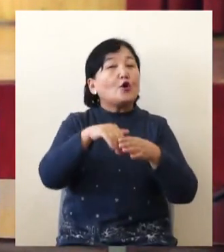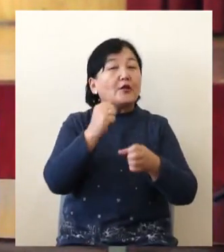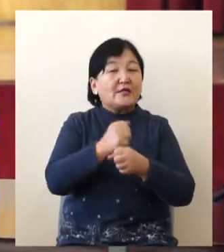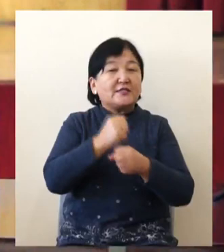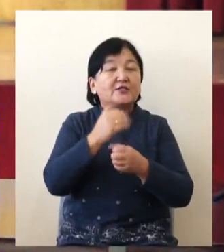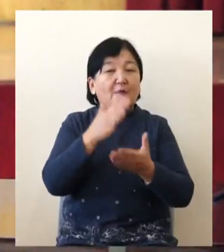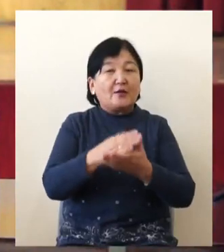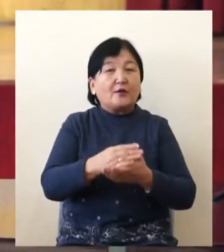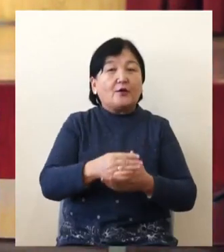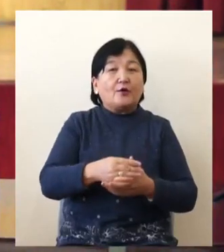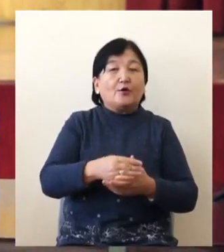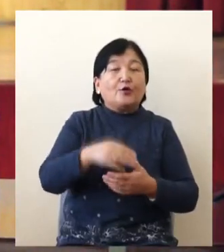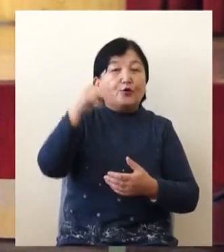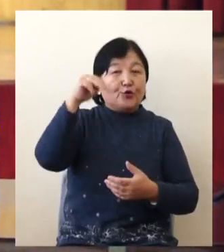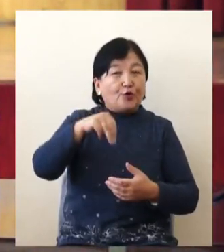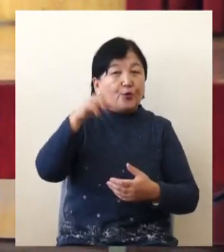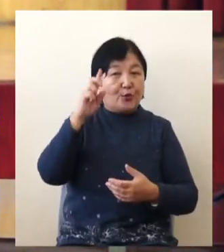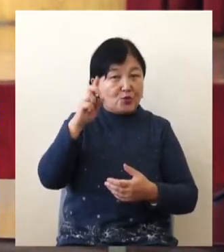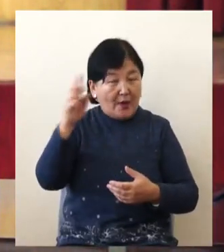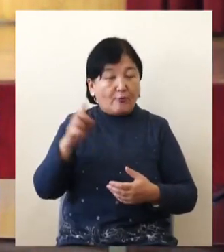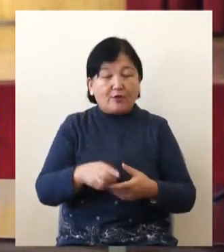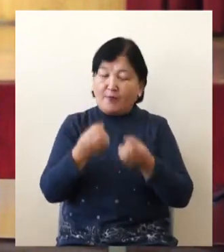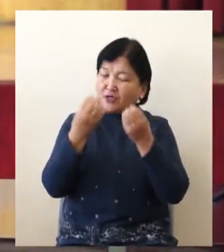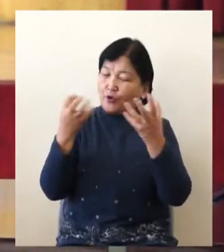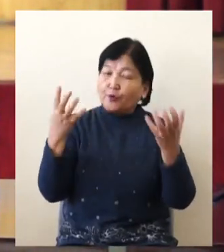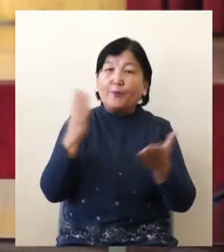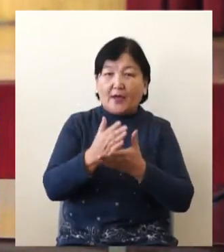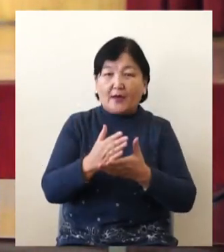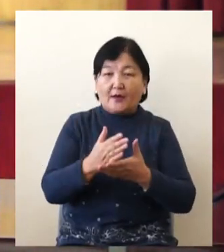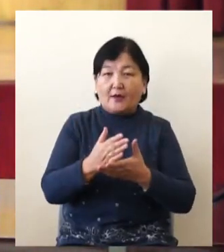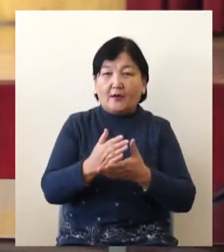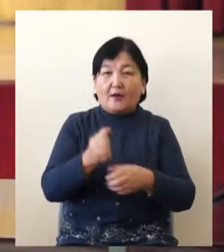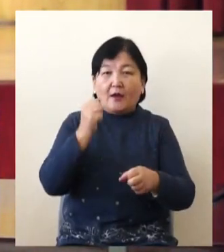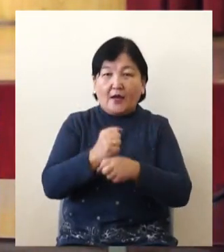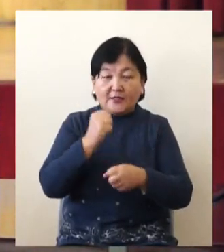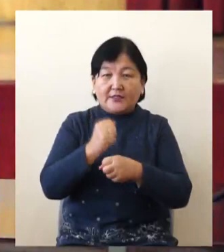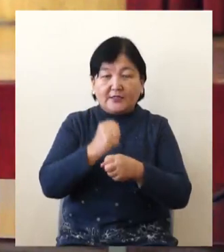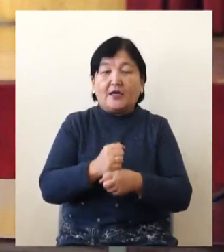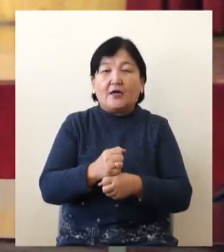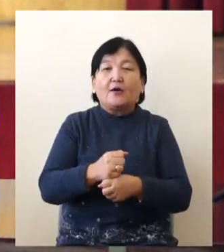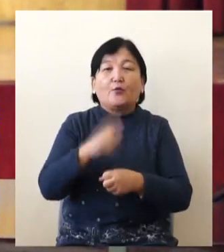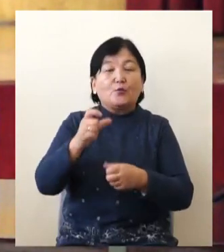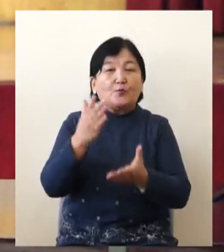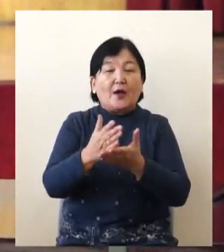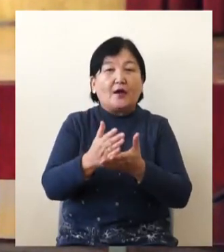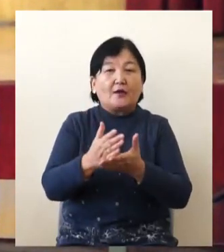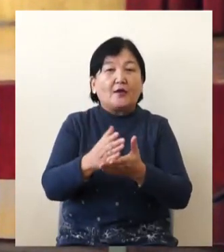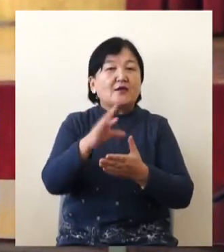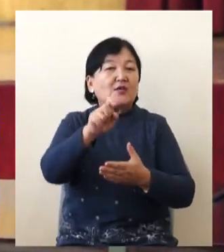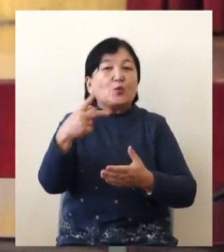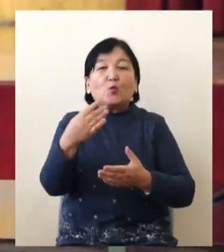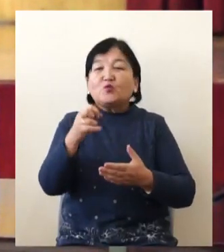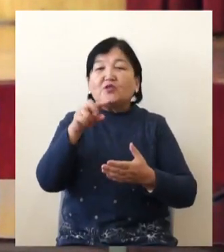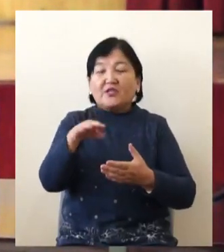Төрийн бус бүртгүүлсэн байгууллага тамга тэмдэгтэй маш олон байна. Ажиллаж байгаа цөөн байна. Яагаад гэвэл санхүүжилт муу.